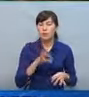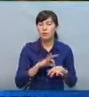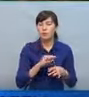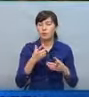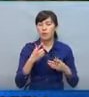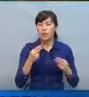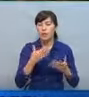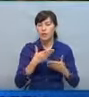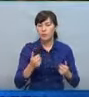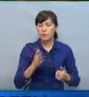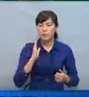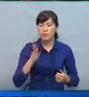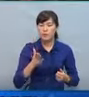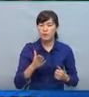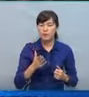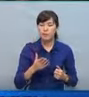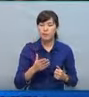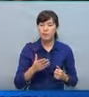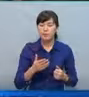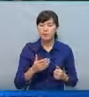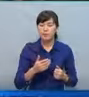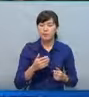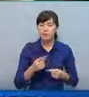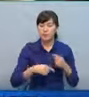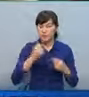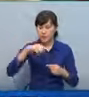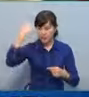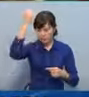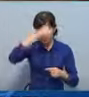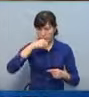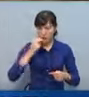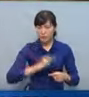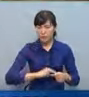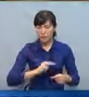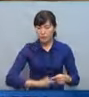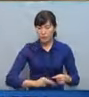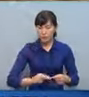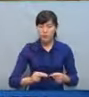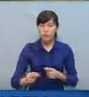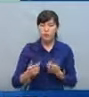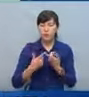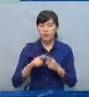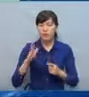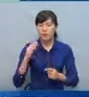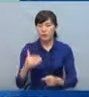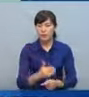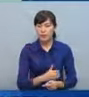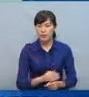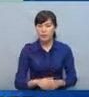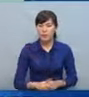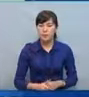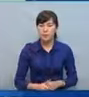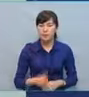соны келешекке мына биыл болмаса енді жылға ма арғы жылға ма істейтін бір сару жүйені жасаса. Енді келешекте бұл енді шешімін